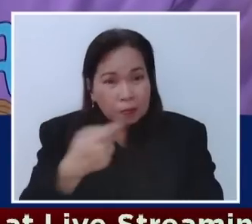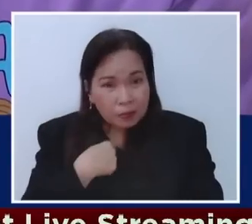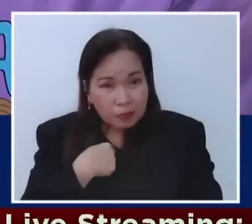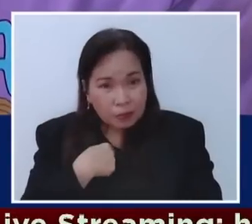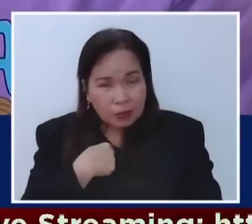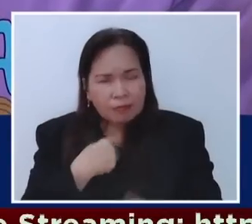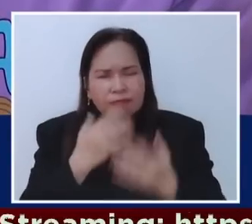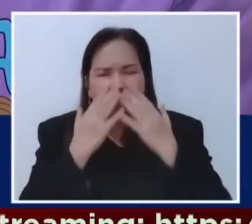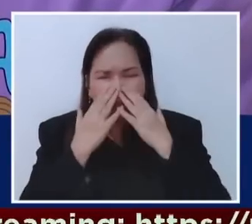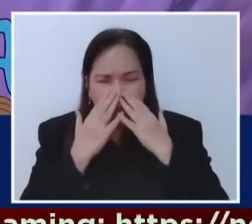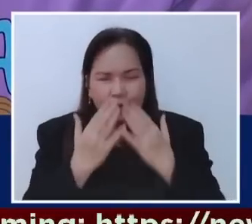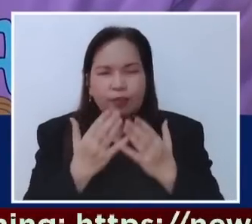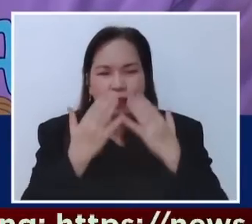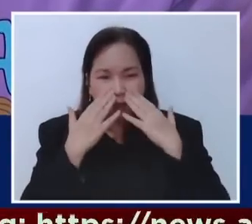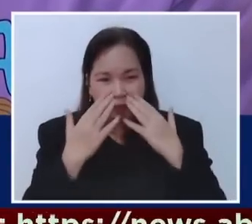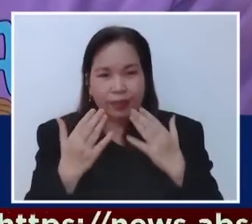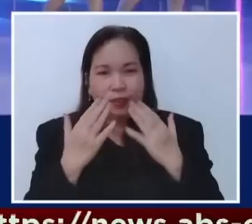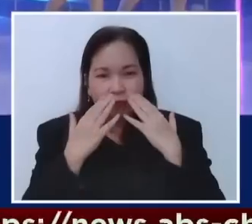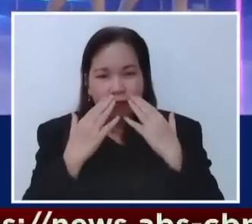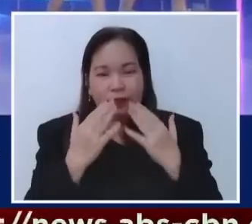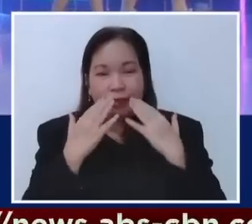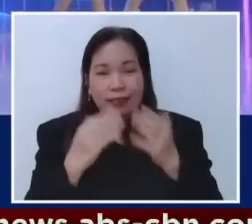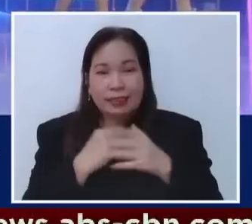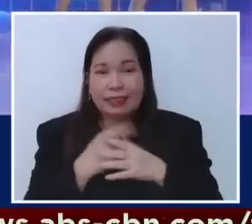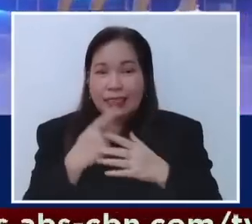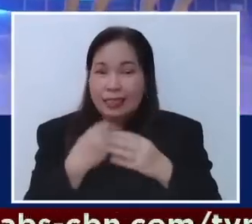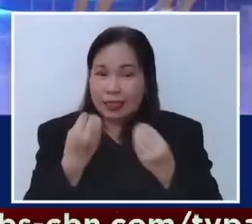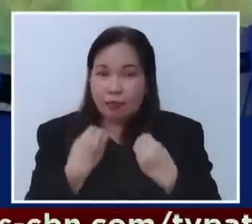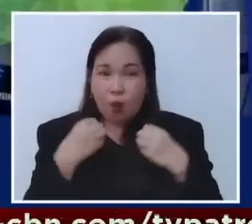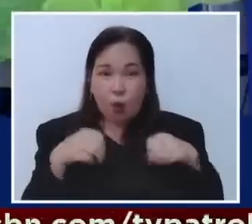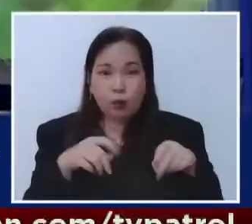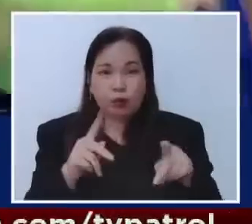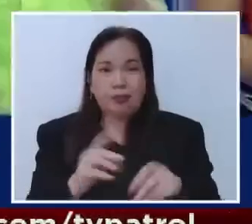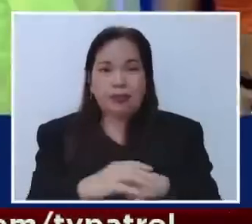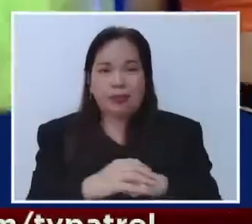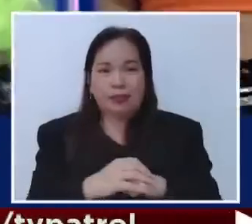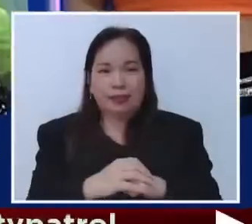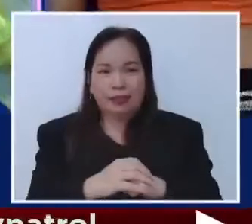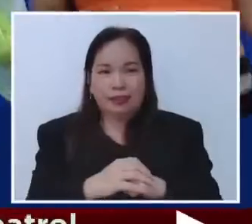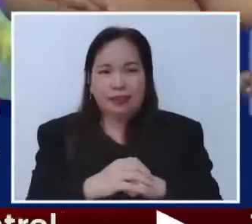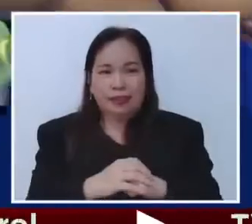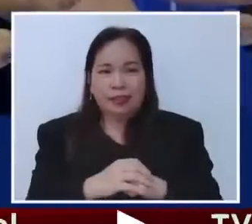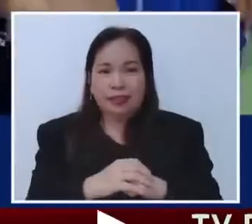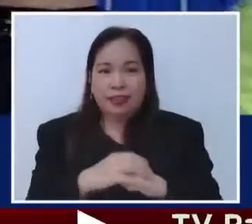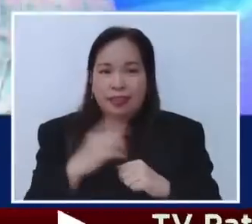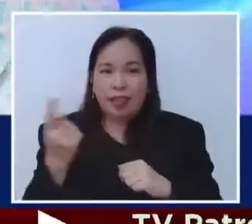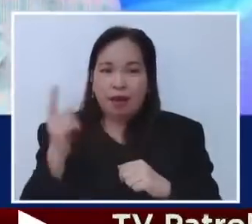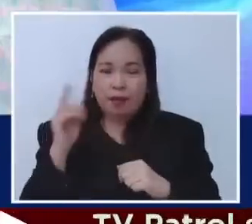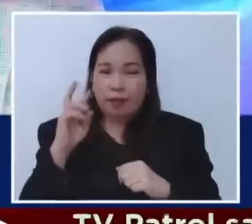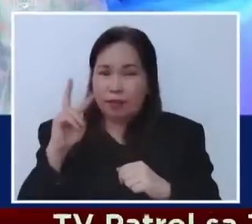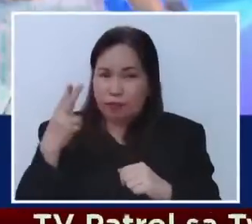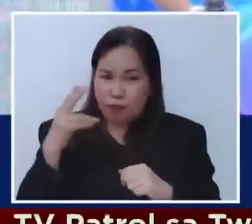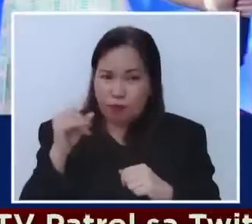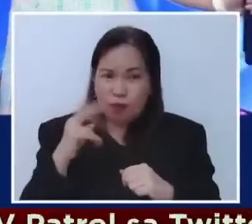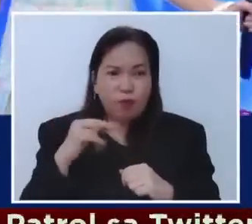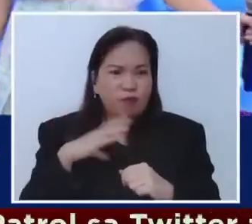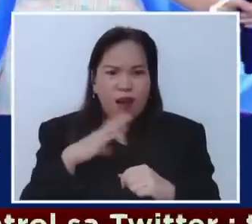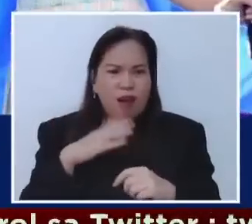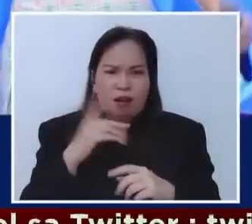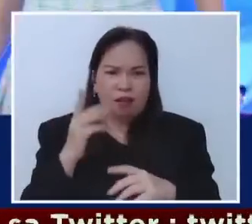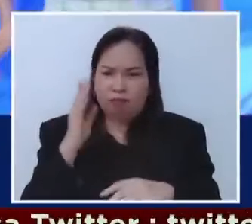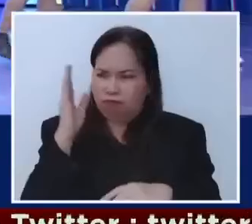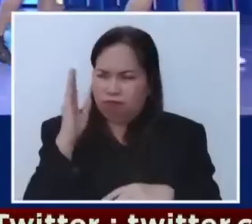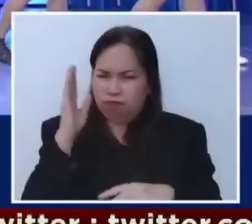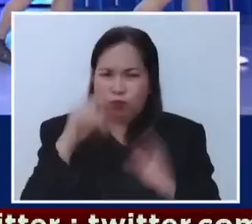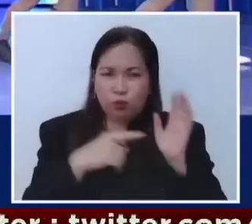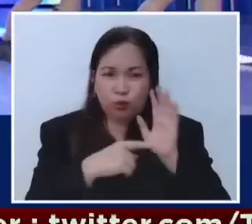Kaya maraming salamat sa pagkakataon. Dagdag ni Bong, walang awayan pagdating sa noontime shows. Lalo't ang